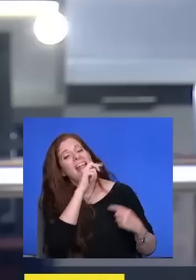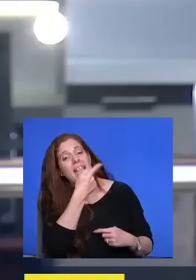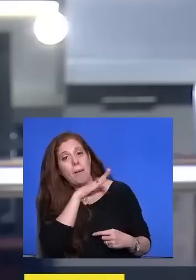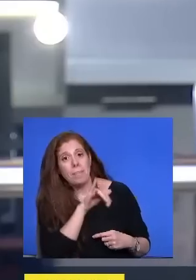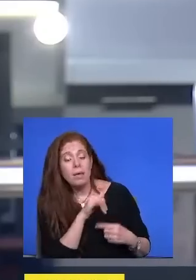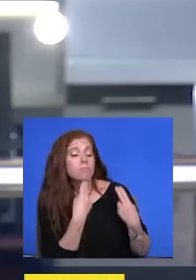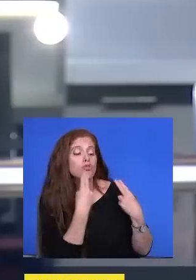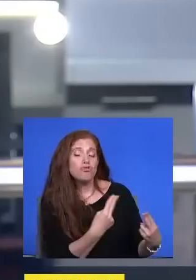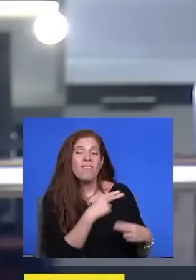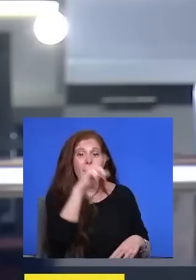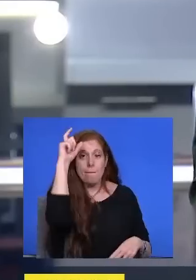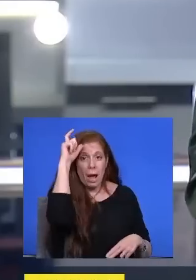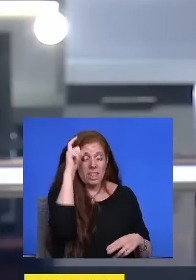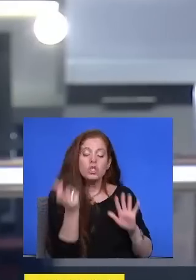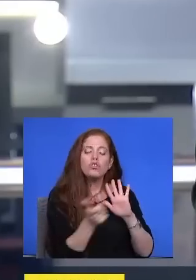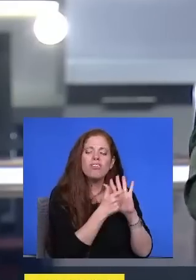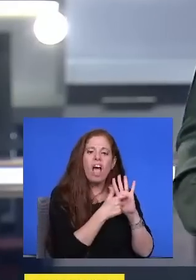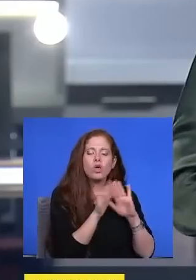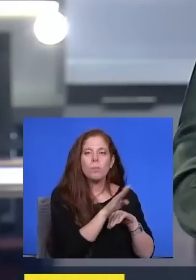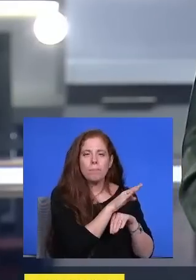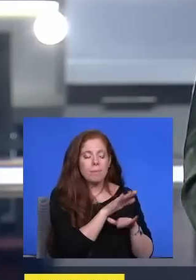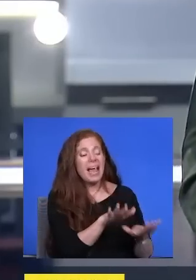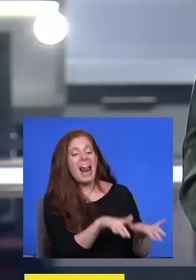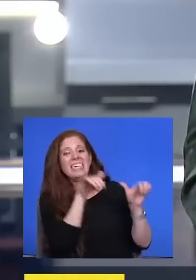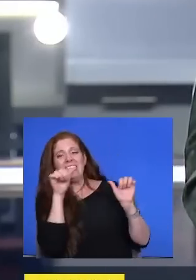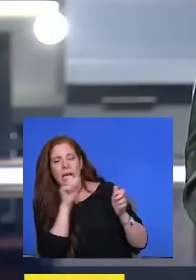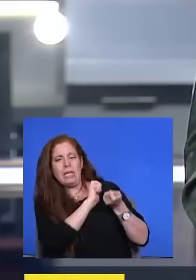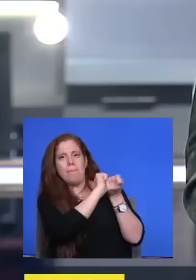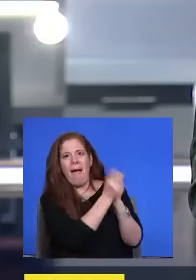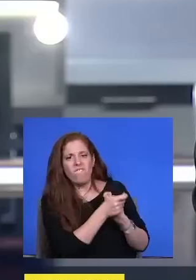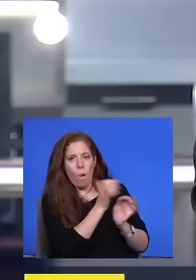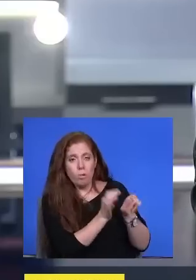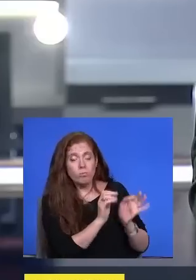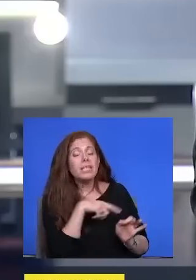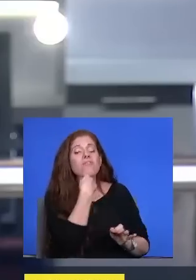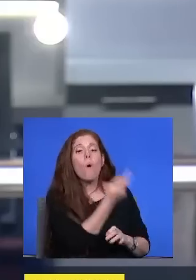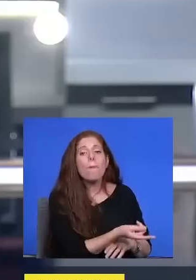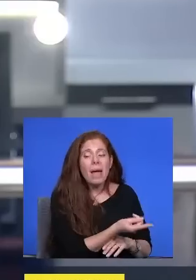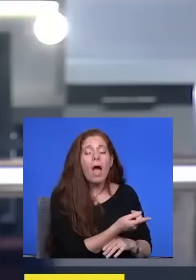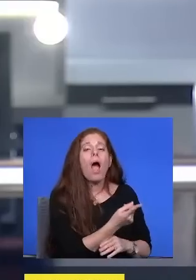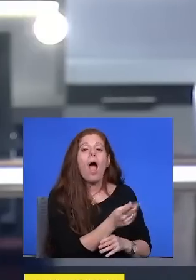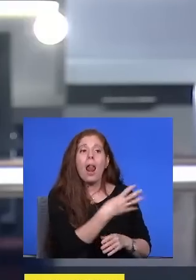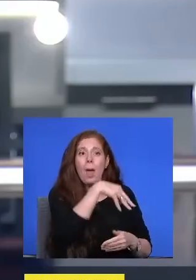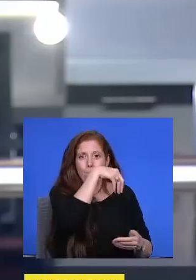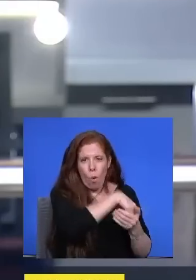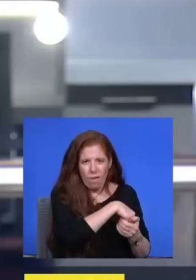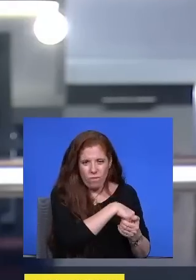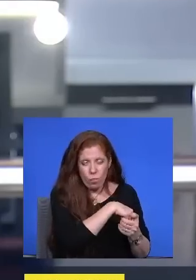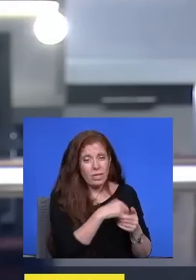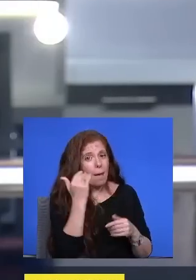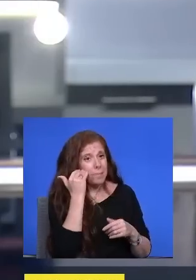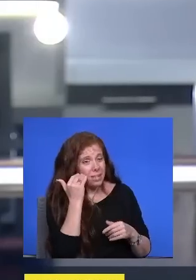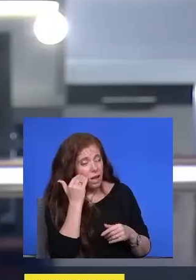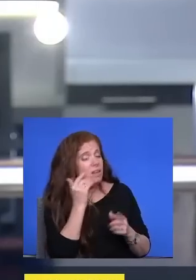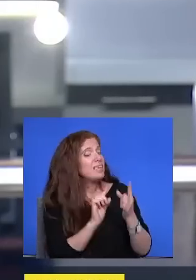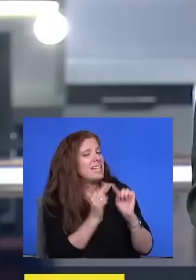ביידן שדרש מנתניהו לסגת מהרפורמה המשפטית, ואומר בין היתר המעורבות האמריקנית בעניינים הפנימיים של ישראל היא